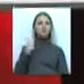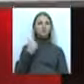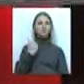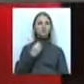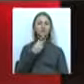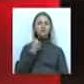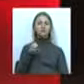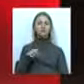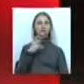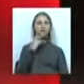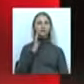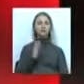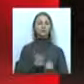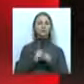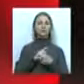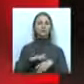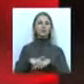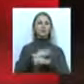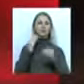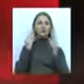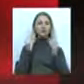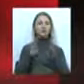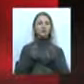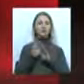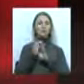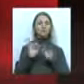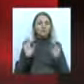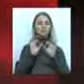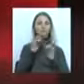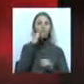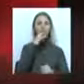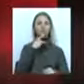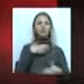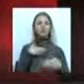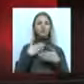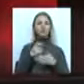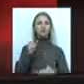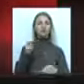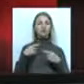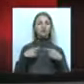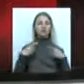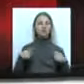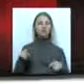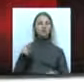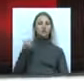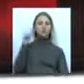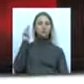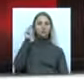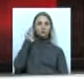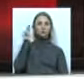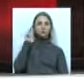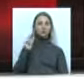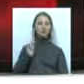ғылым, өндіріс, мәдениет, әдебиет салаларының дамуына өзіндік үлес қосқан азаматтарды халық арасында кеңінен насихаттау үшін елімізде осындай